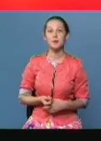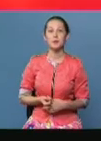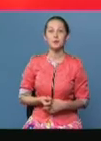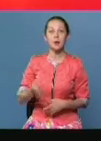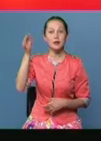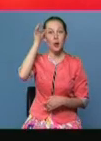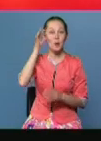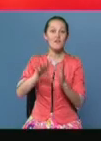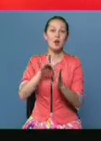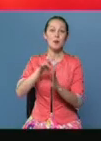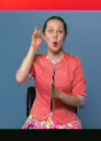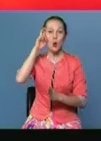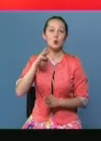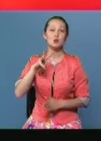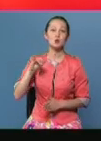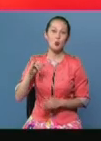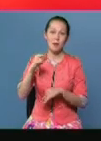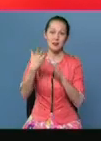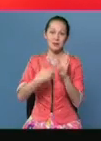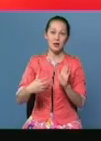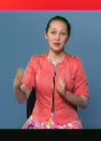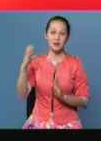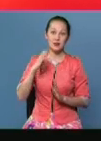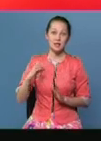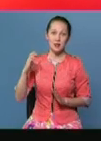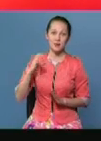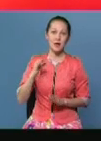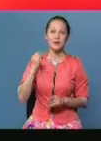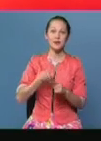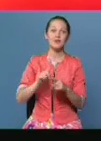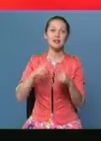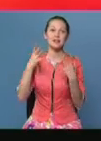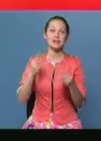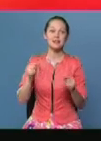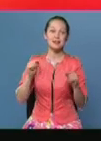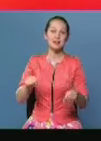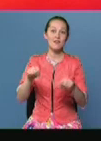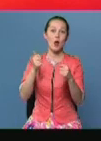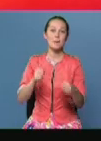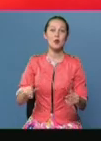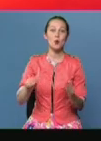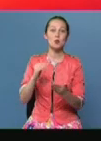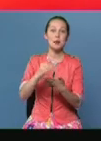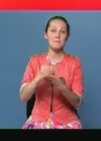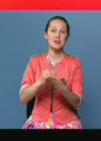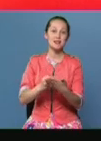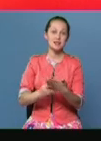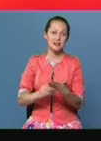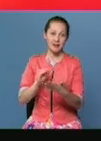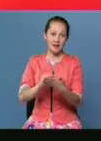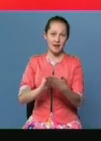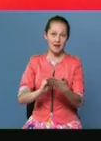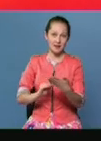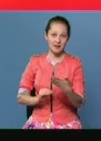Напомню, выборы в Госдуму страны пройдут 18 сентября. Как раз в эти дни жители Удмуртии формируют списки наказов участникам предвыборной